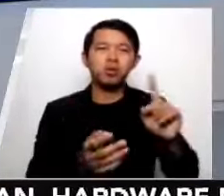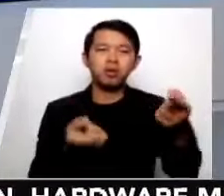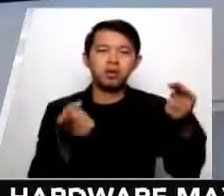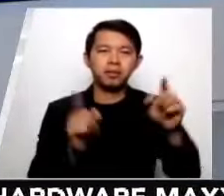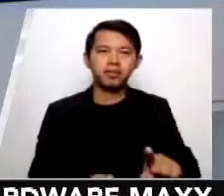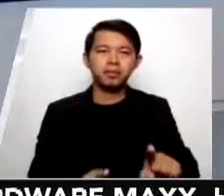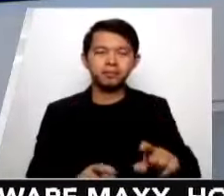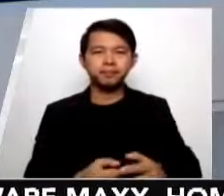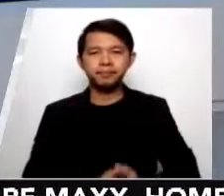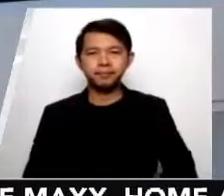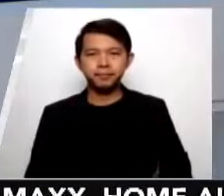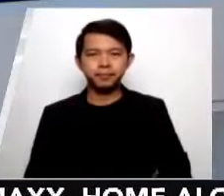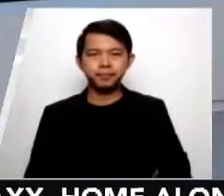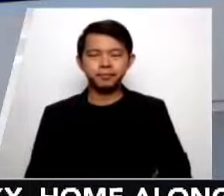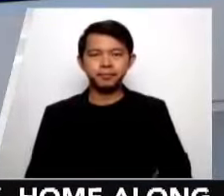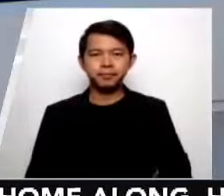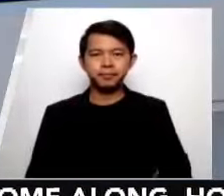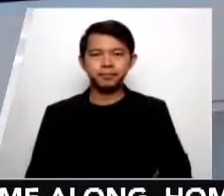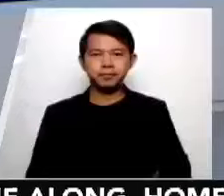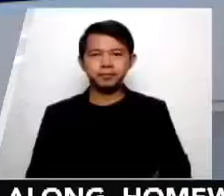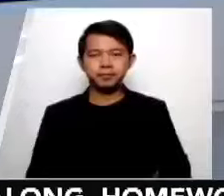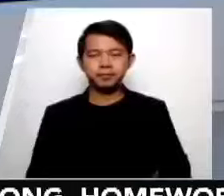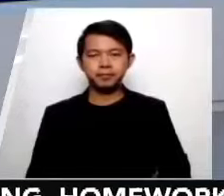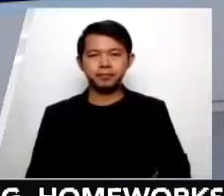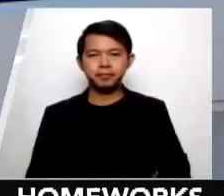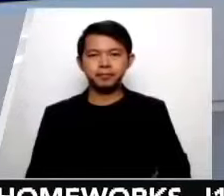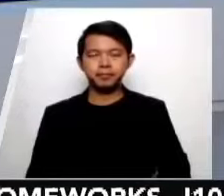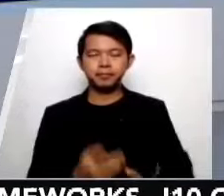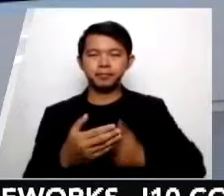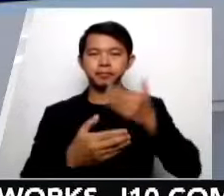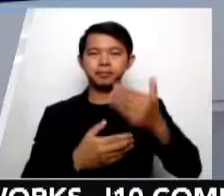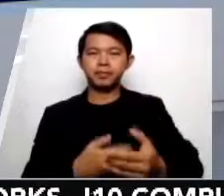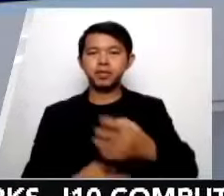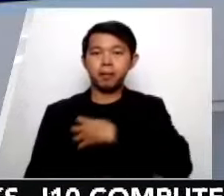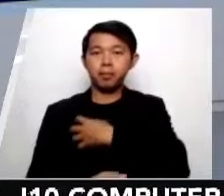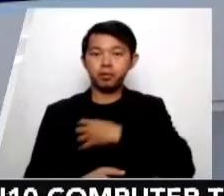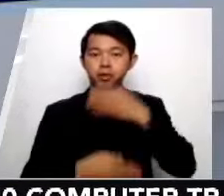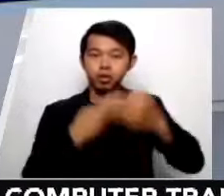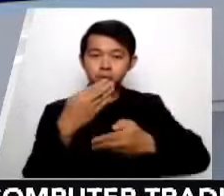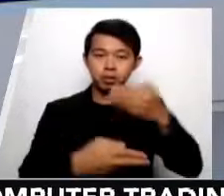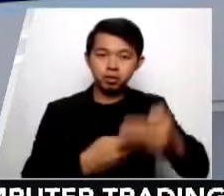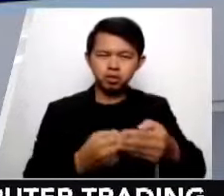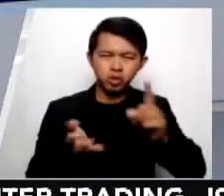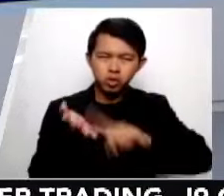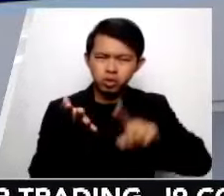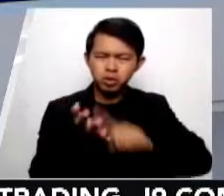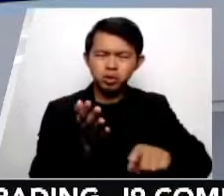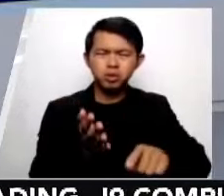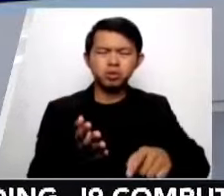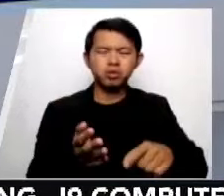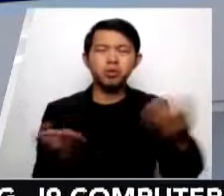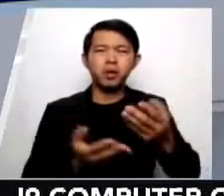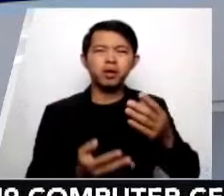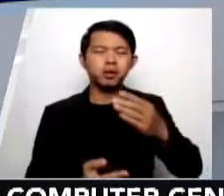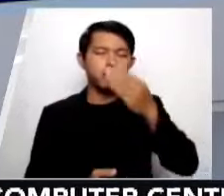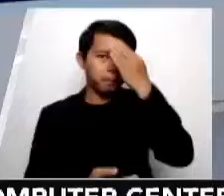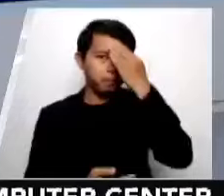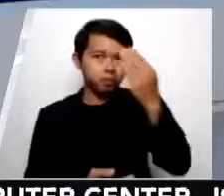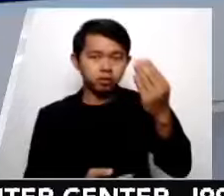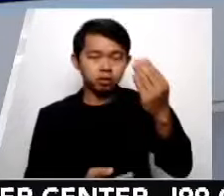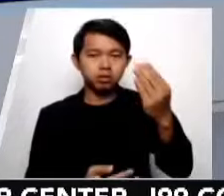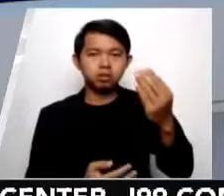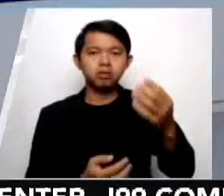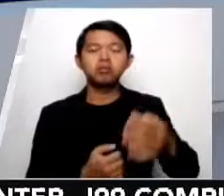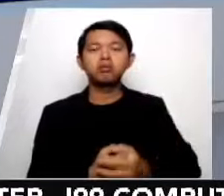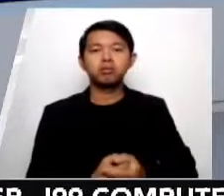Inusisa sa pagdinig ng Senado ang police operation sa Pandi, Bulacan na nauwi sa pag-aresto sa residenteng wala naman